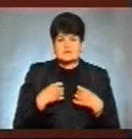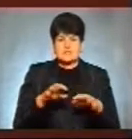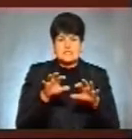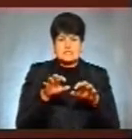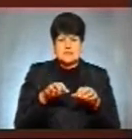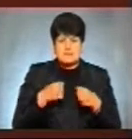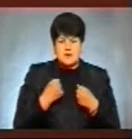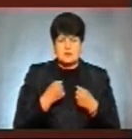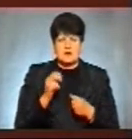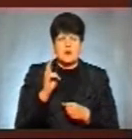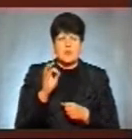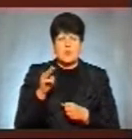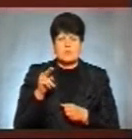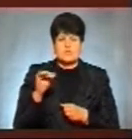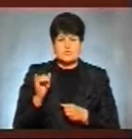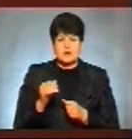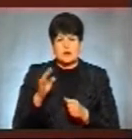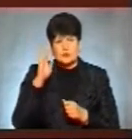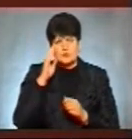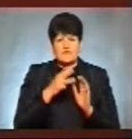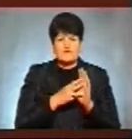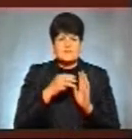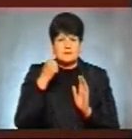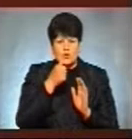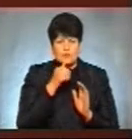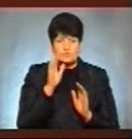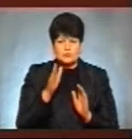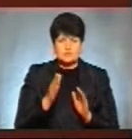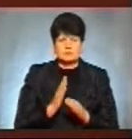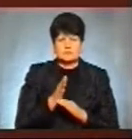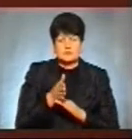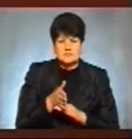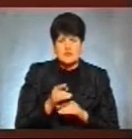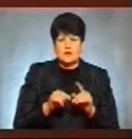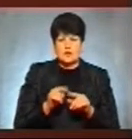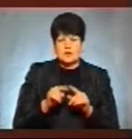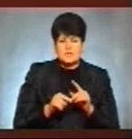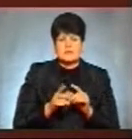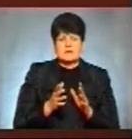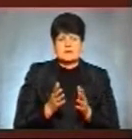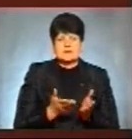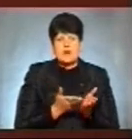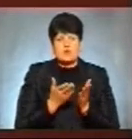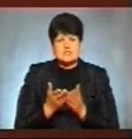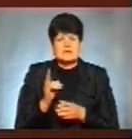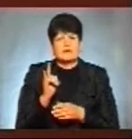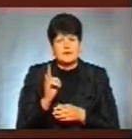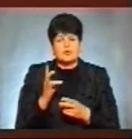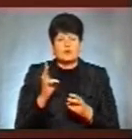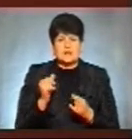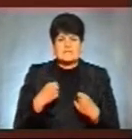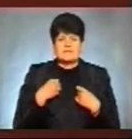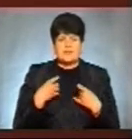із Копиченців. Хлопчикові 8 років, він гостюватиме у цій родині під час акції «Запроси дитину на свята у